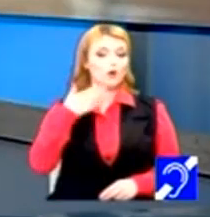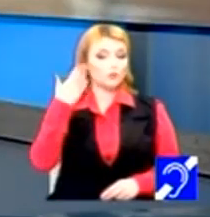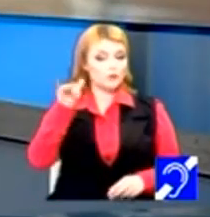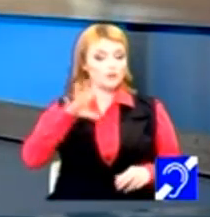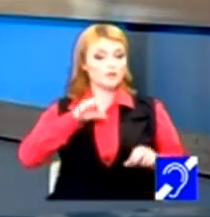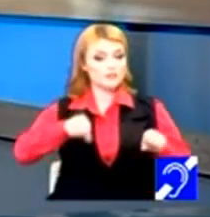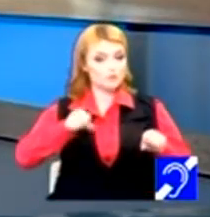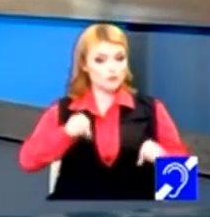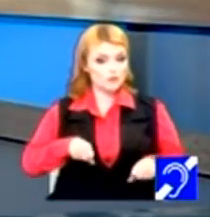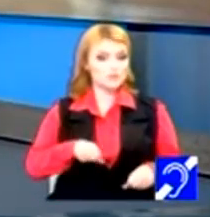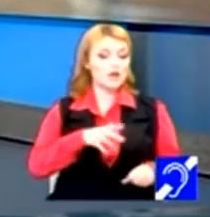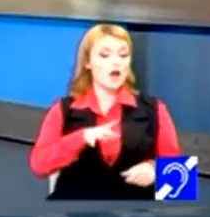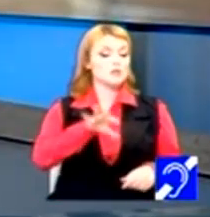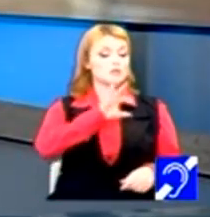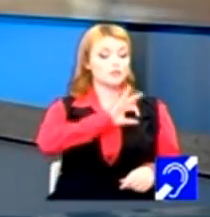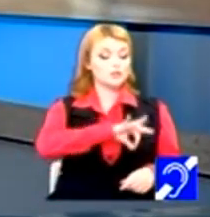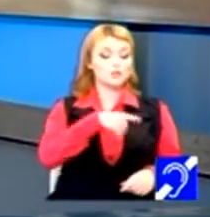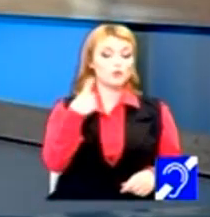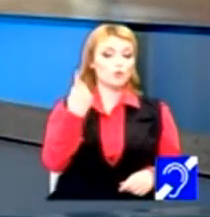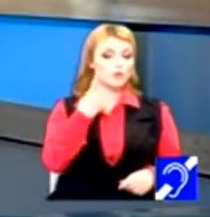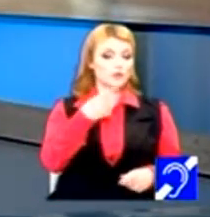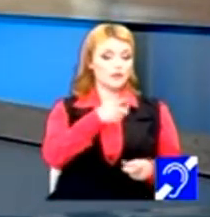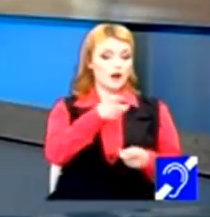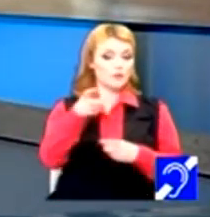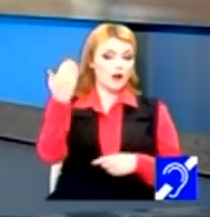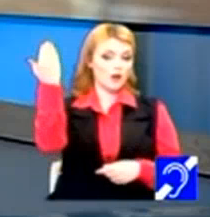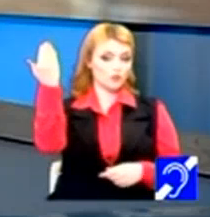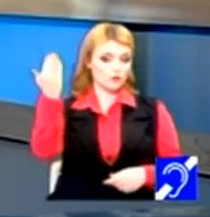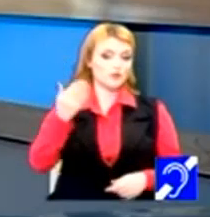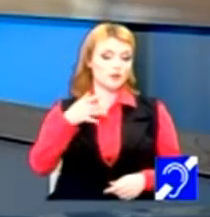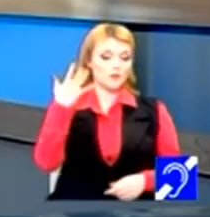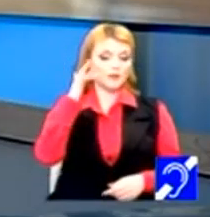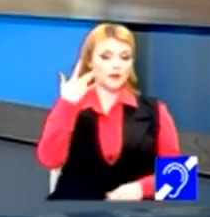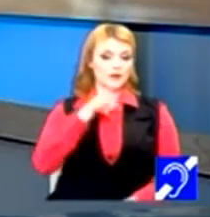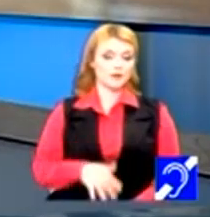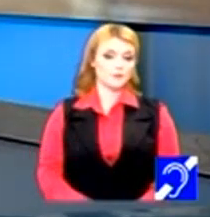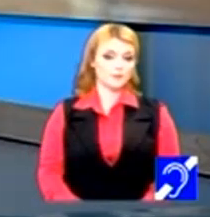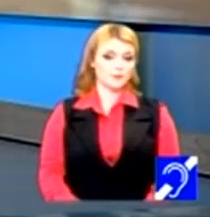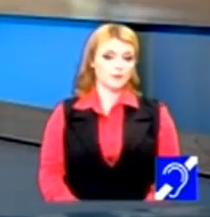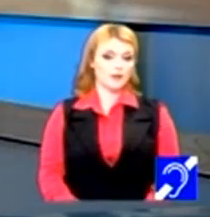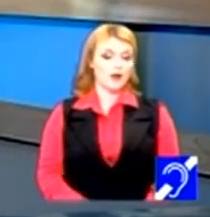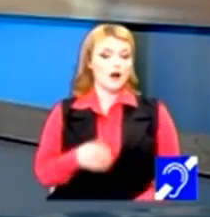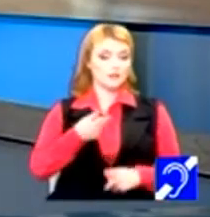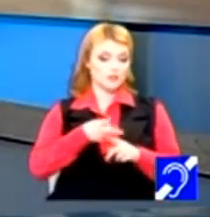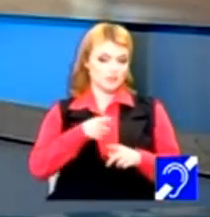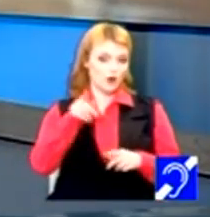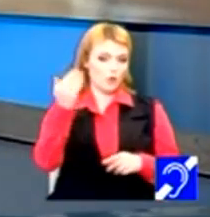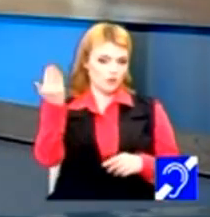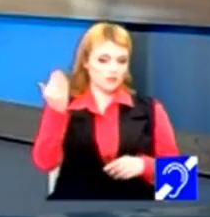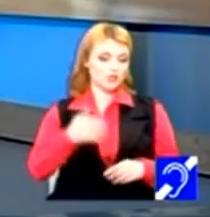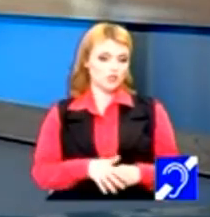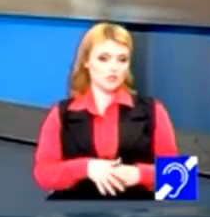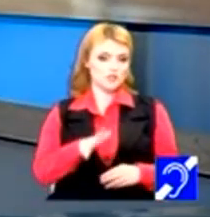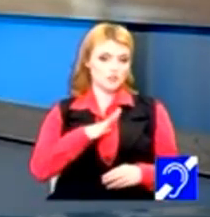avut ocazia să folosească una dintre armele partenerilor, celebra carabină M4. În bază sunt în permanență câteva sute